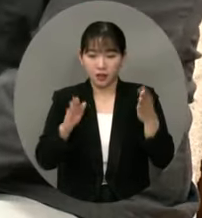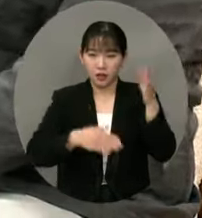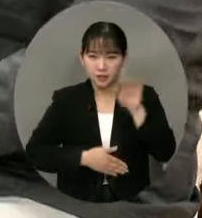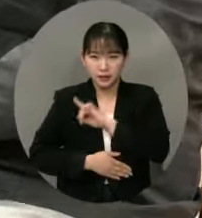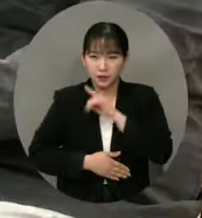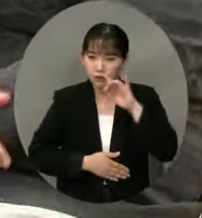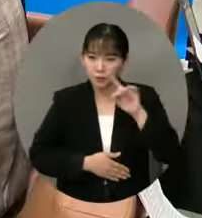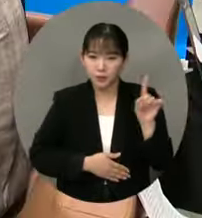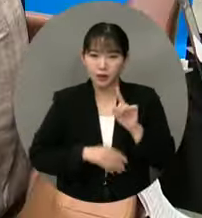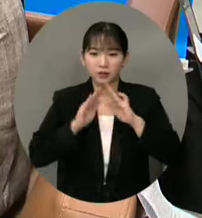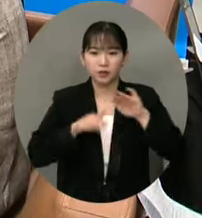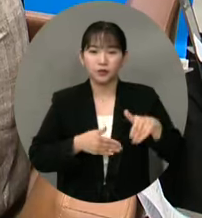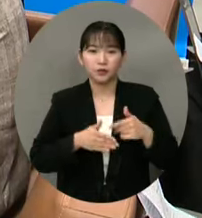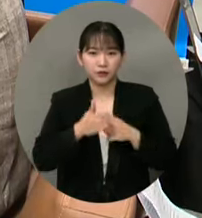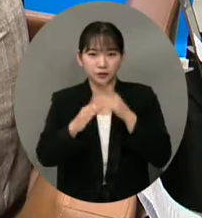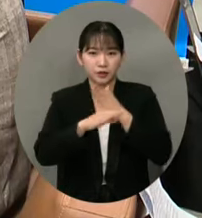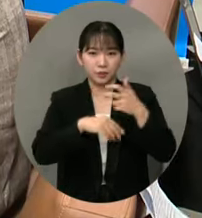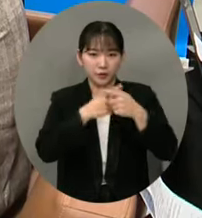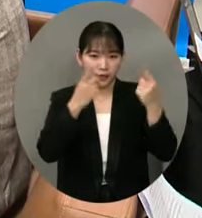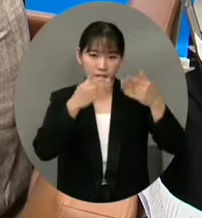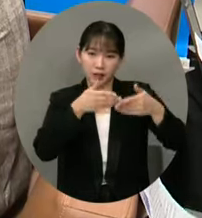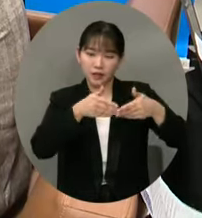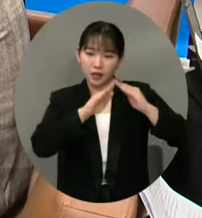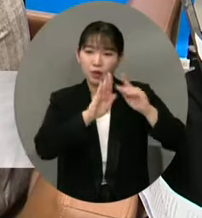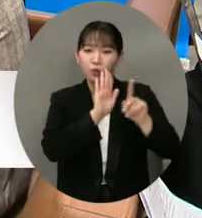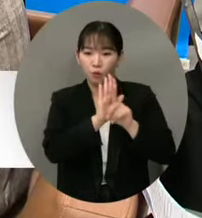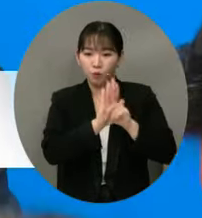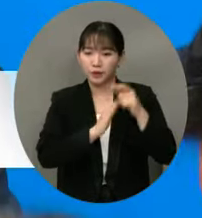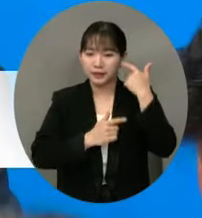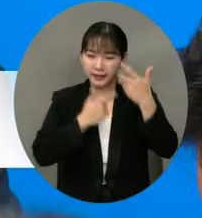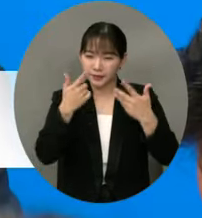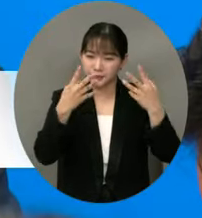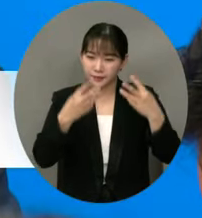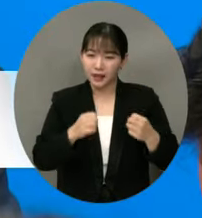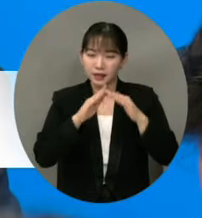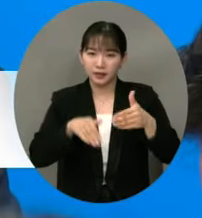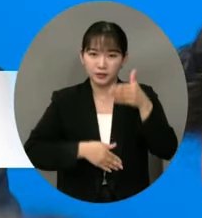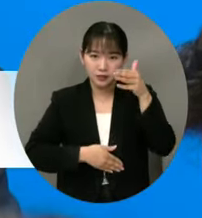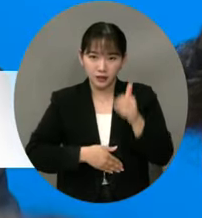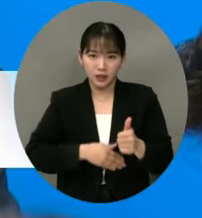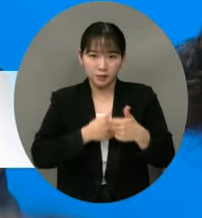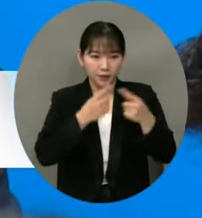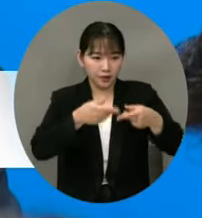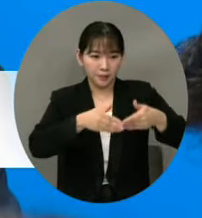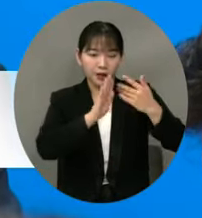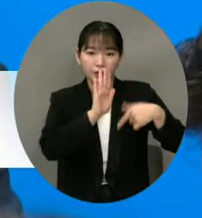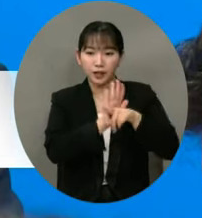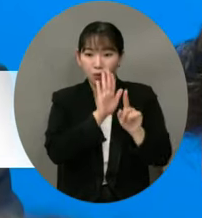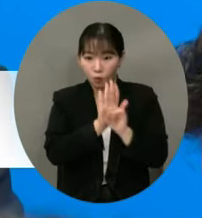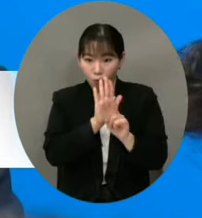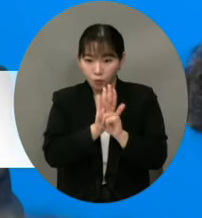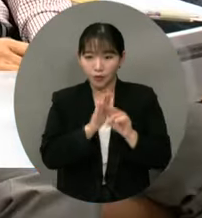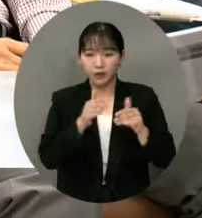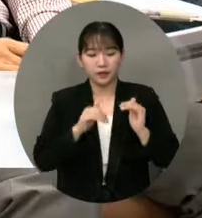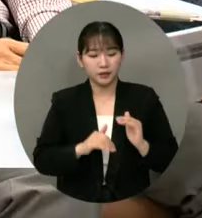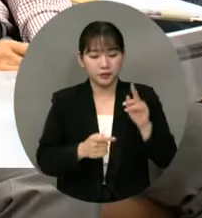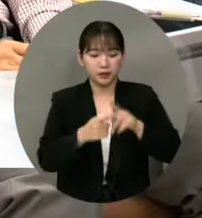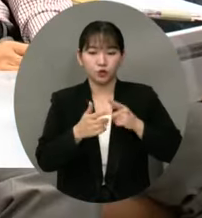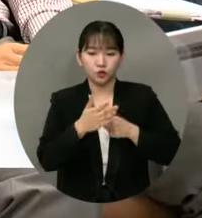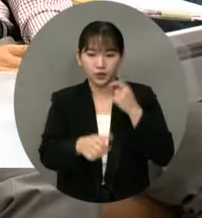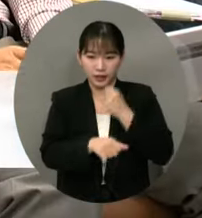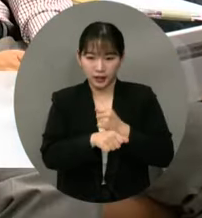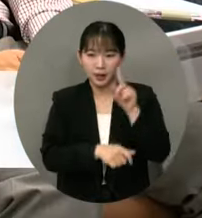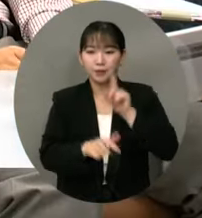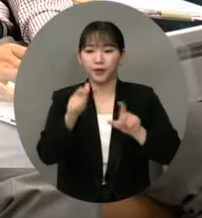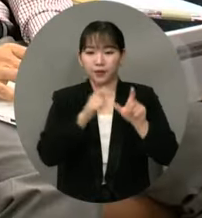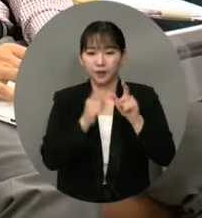전라남도가 추진하고 있는 의대 신설 공모. 질문이 쏟아졌고 김 지사는 의대 신설을 위한 공모는 절차대로 추진하겠다고